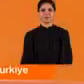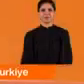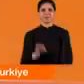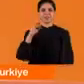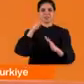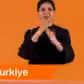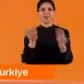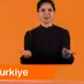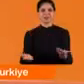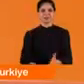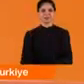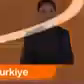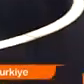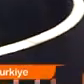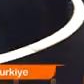Şimdi bir ara.